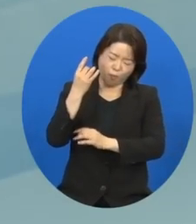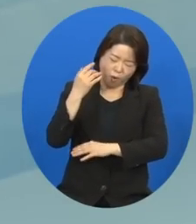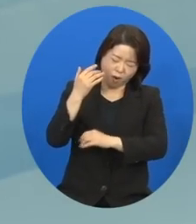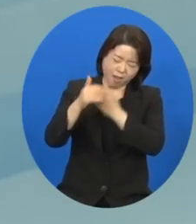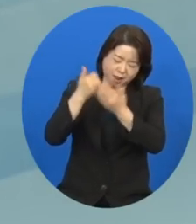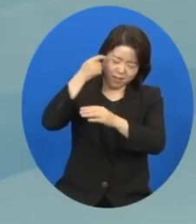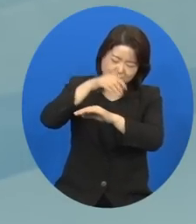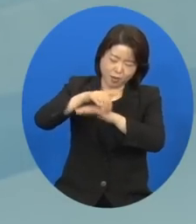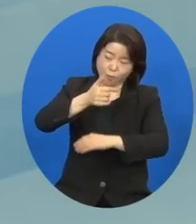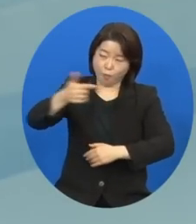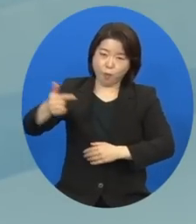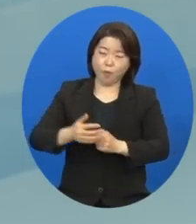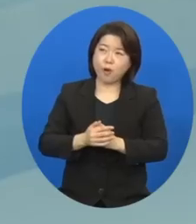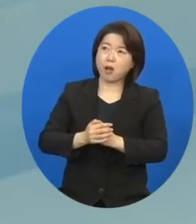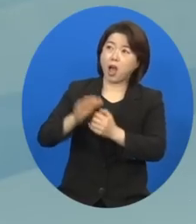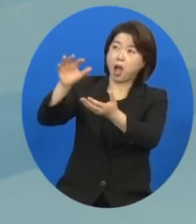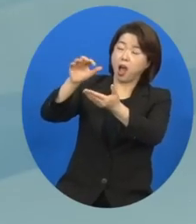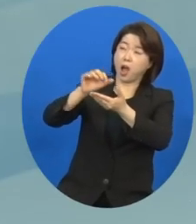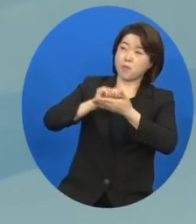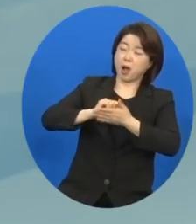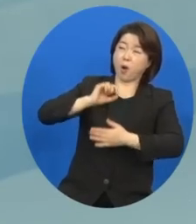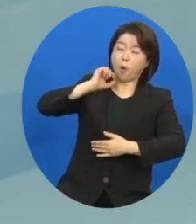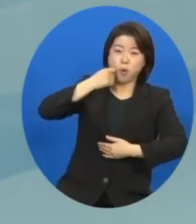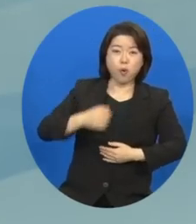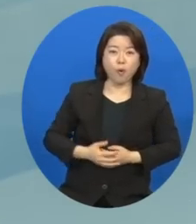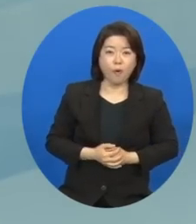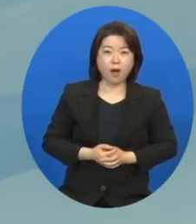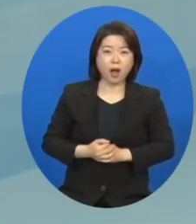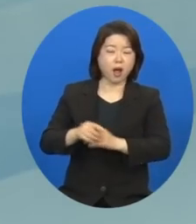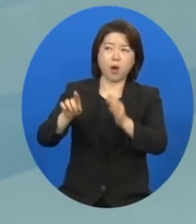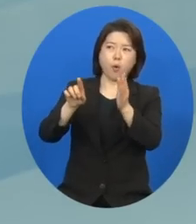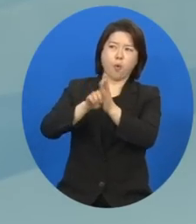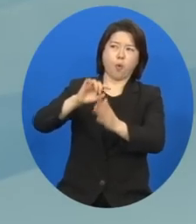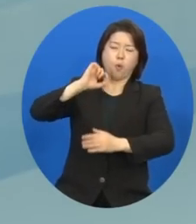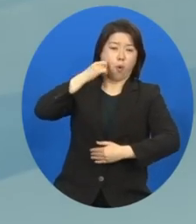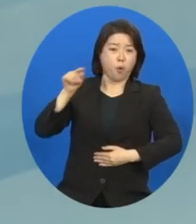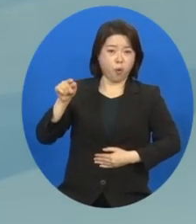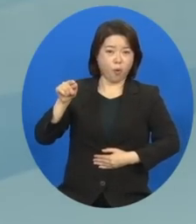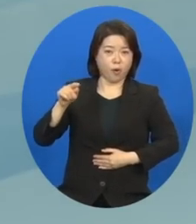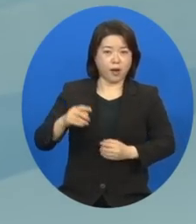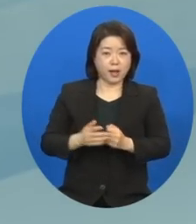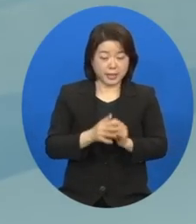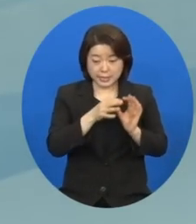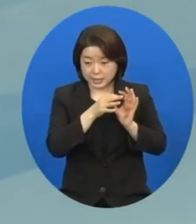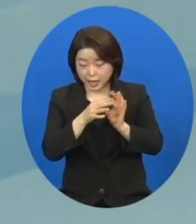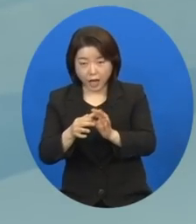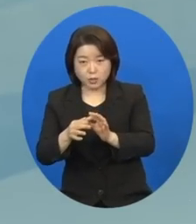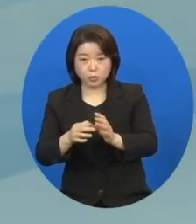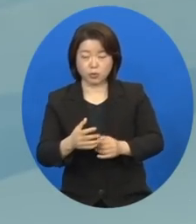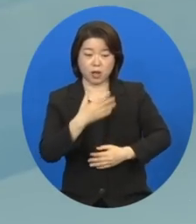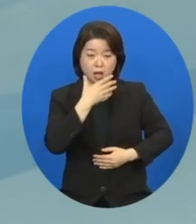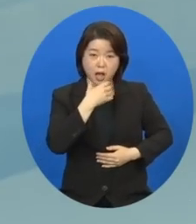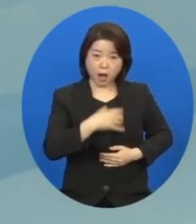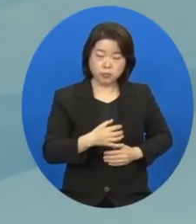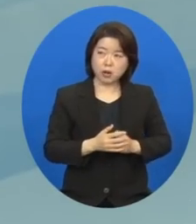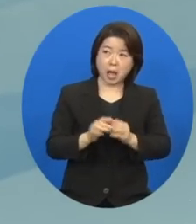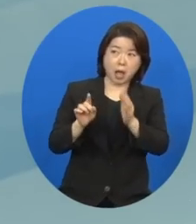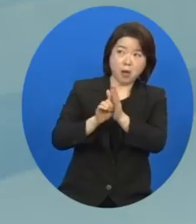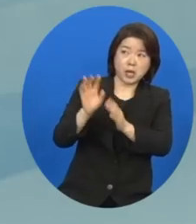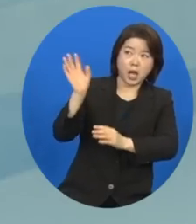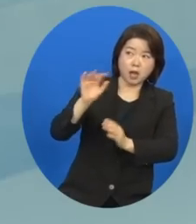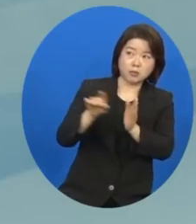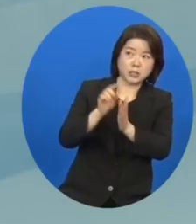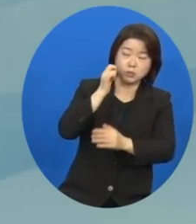크니까 이거 받아들이기가 사실 어렵거든요. 믿어지지가 않거든요. 그러니까 계속 하나님, 지금 아브라함이 안 믿고 지금 그러고